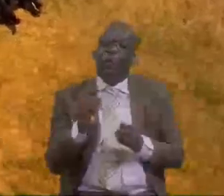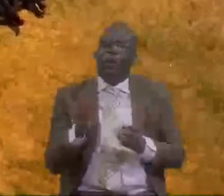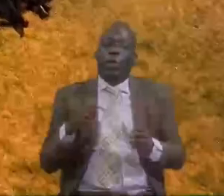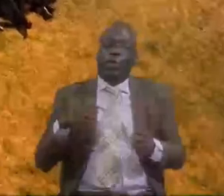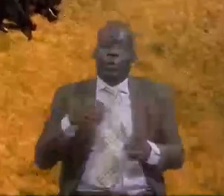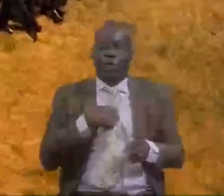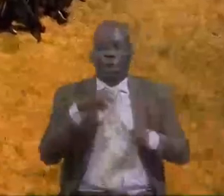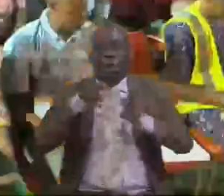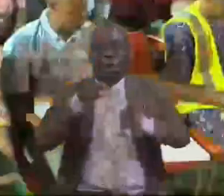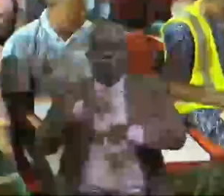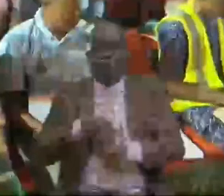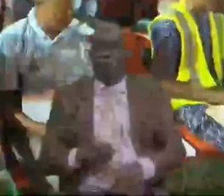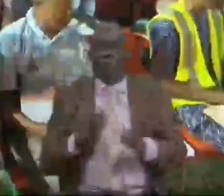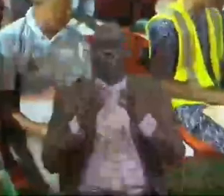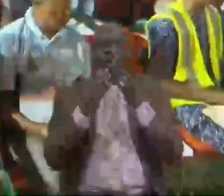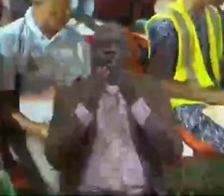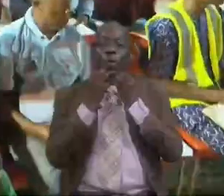Premier point,